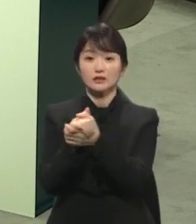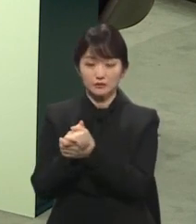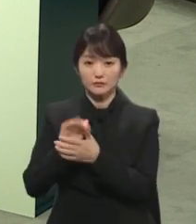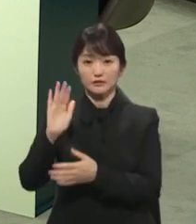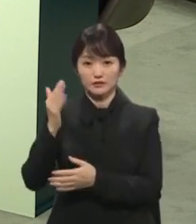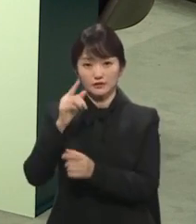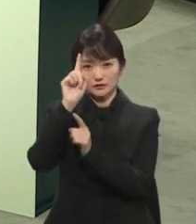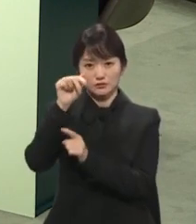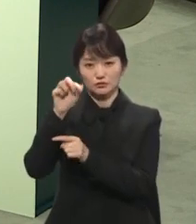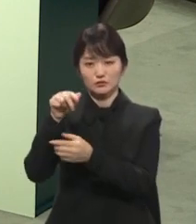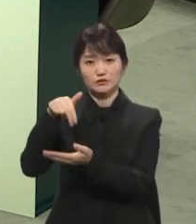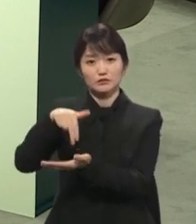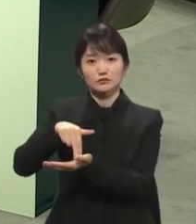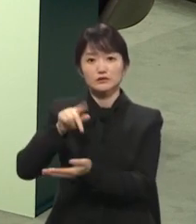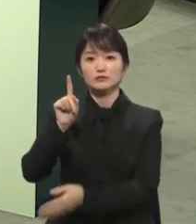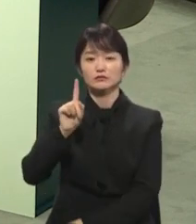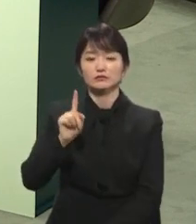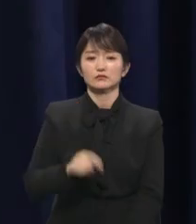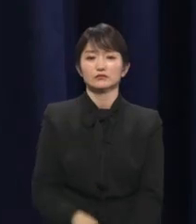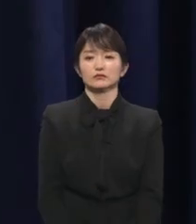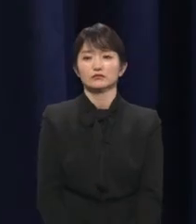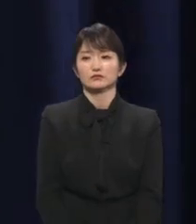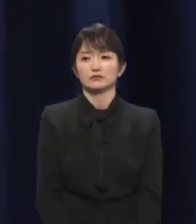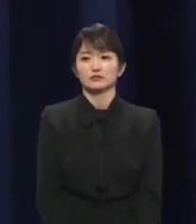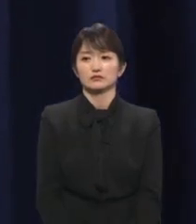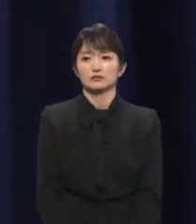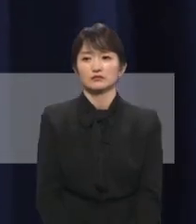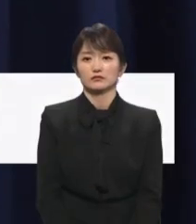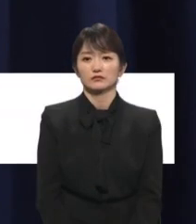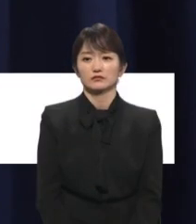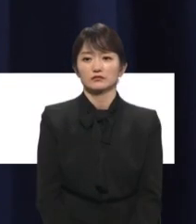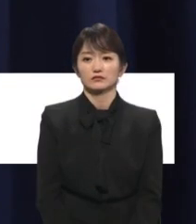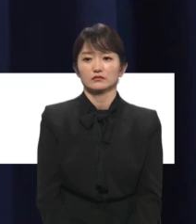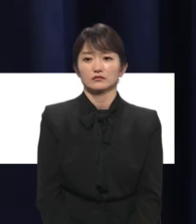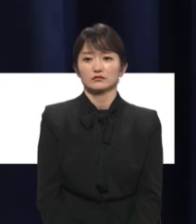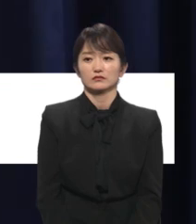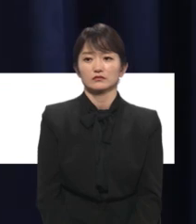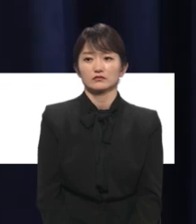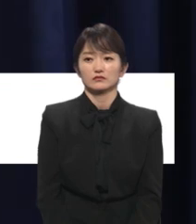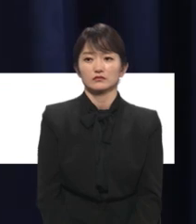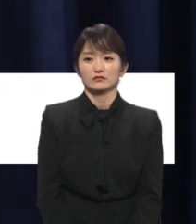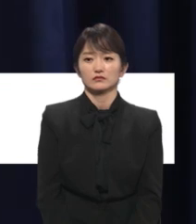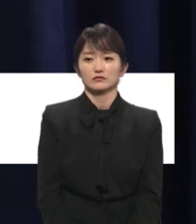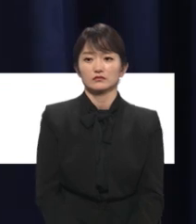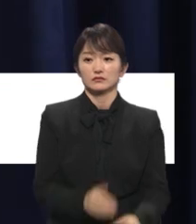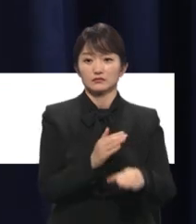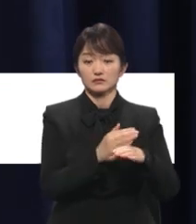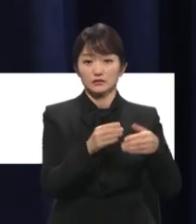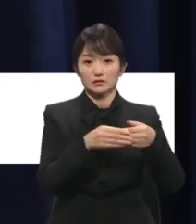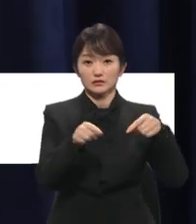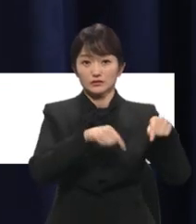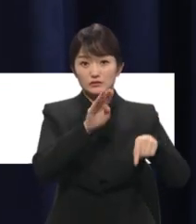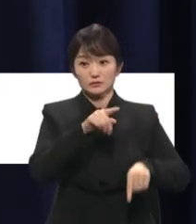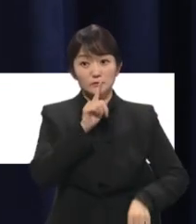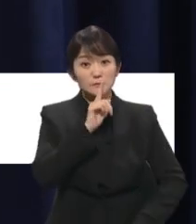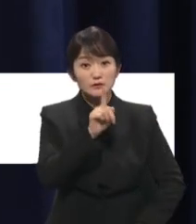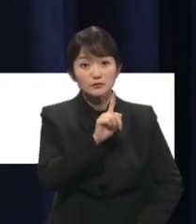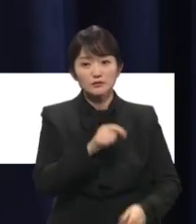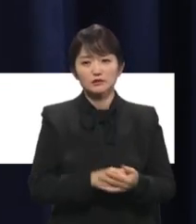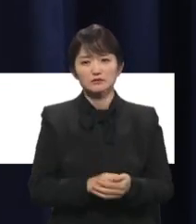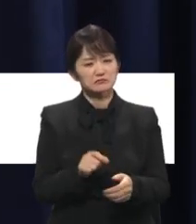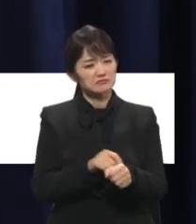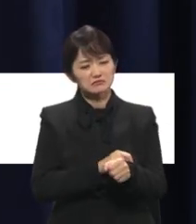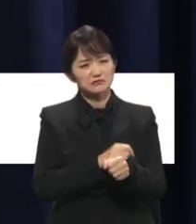반응도 좀 들어 보겠습니다 안녕 얘들아음네 뭐 당 지도부에게 하시는 말씀이니까 할 말이 없습니다 그냥